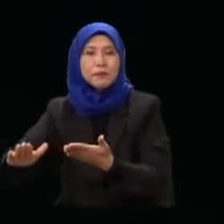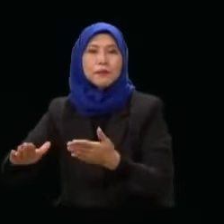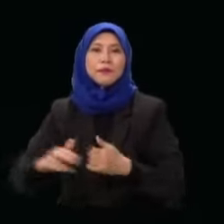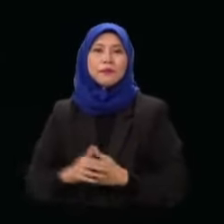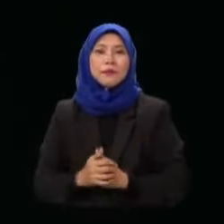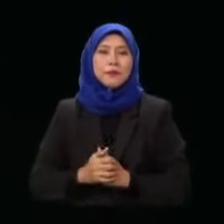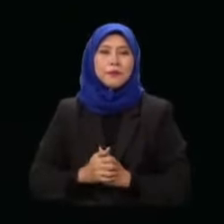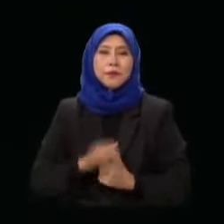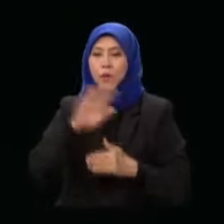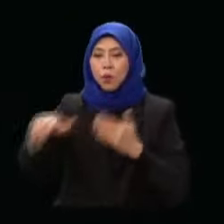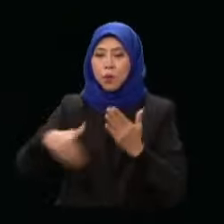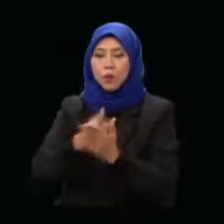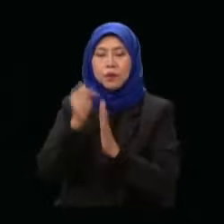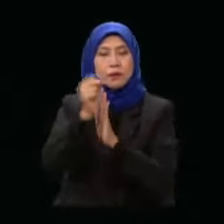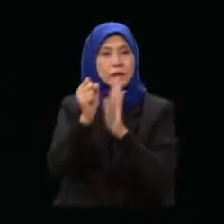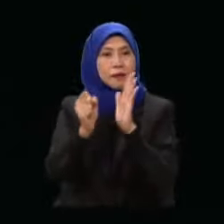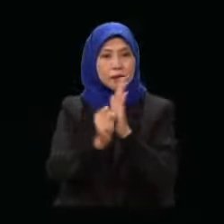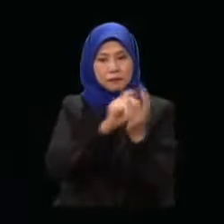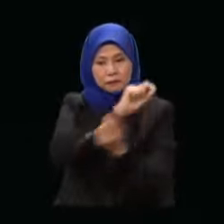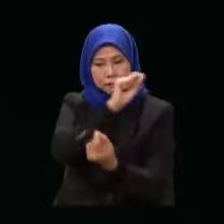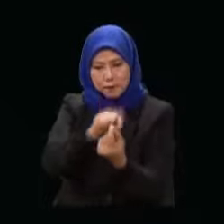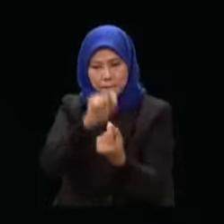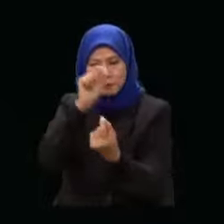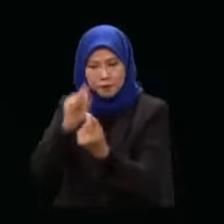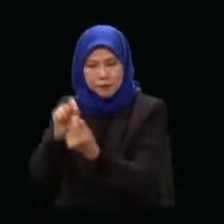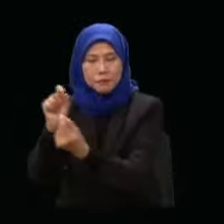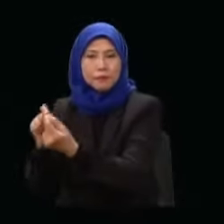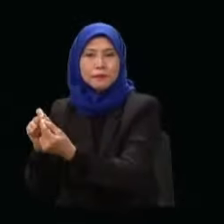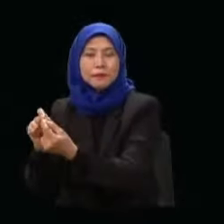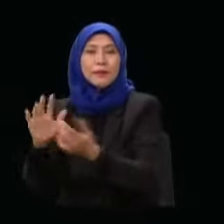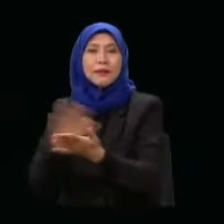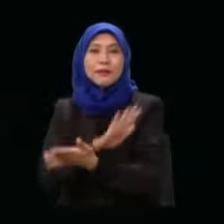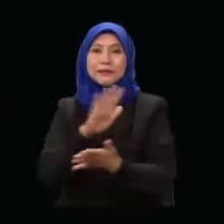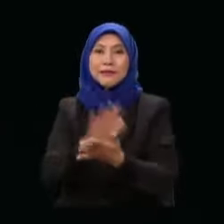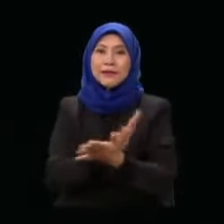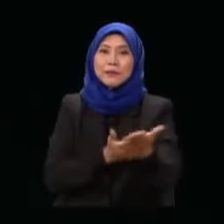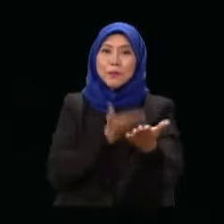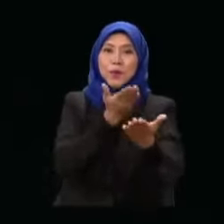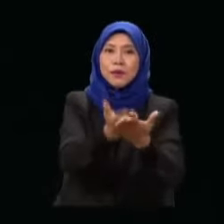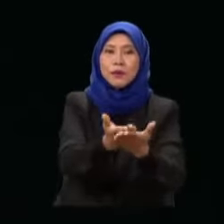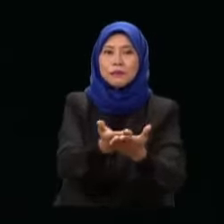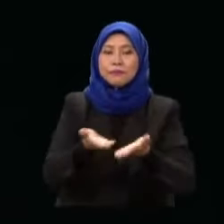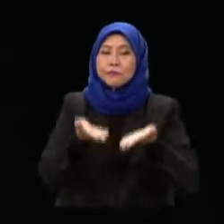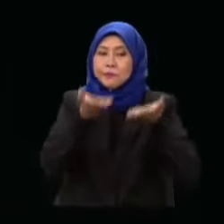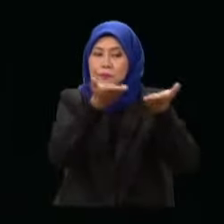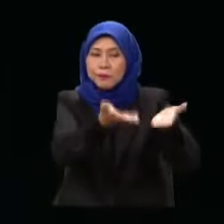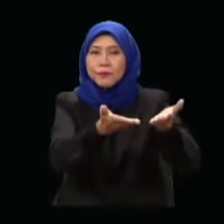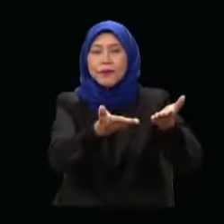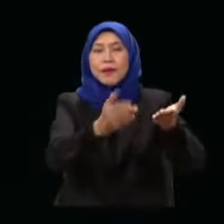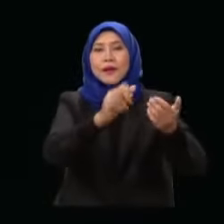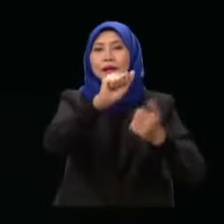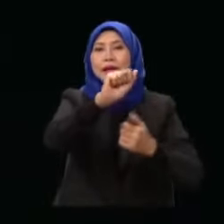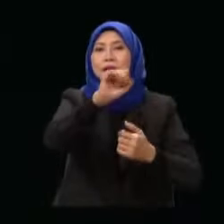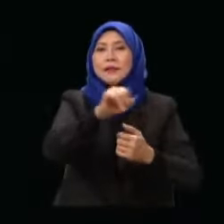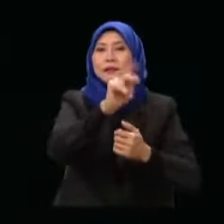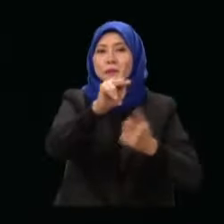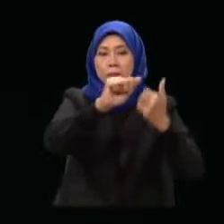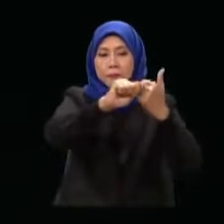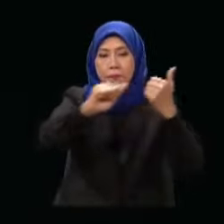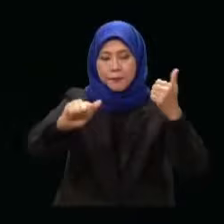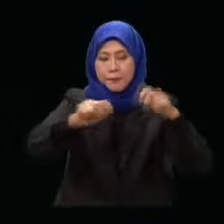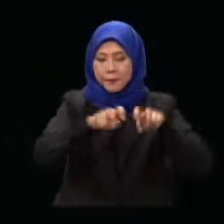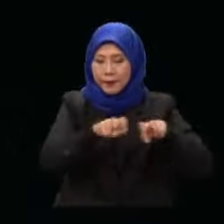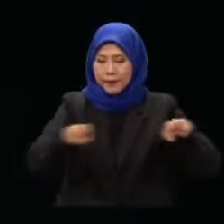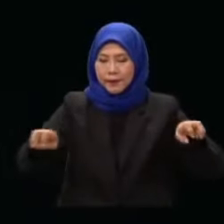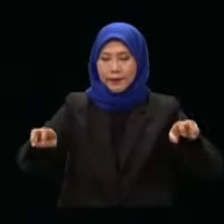tahu semua syarat itu ditepati kertasnya permohonan itu akan dibawa ke database penilai cover dan Jateng konsep nilai